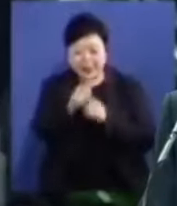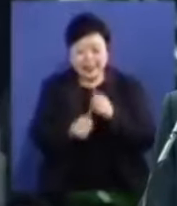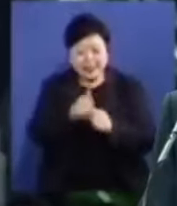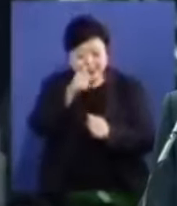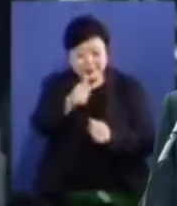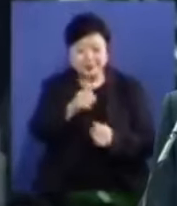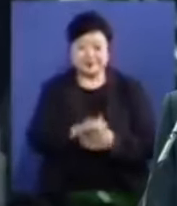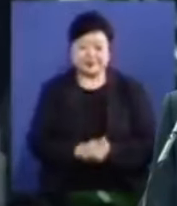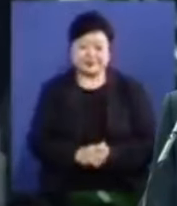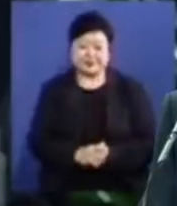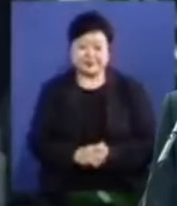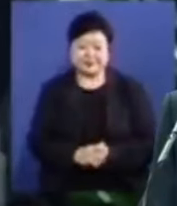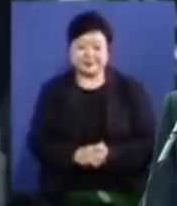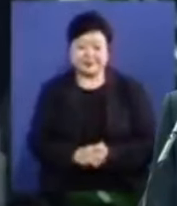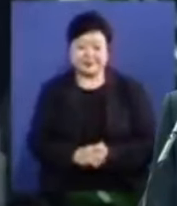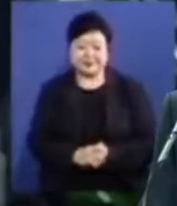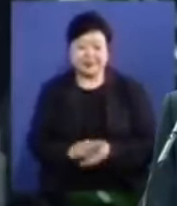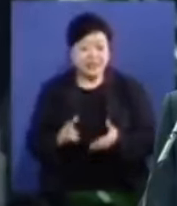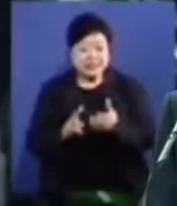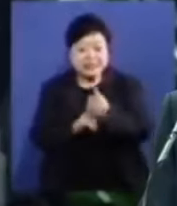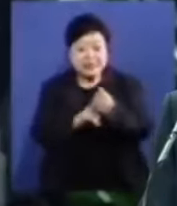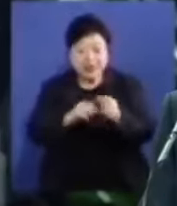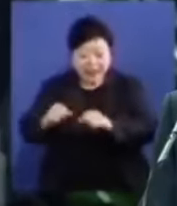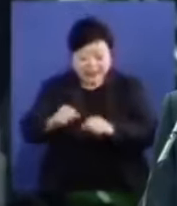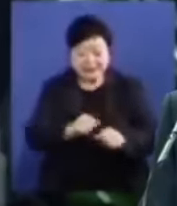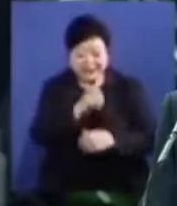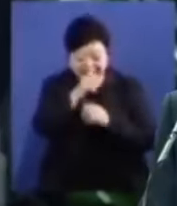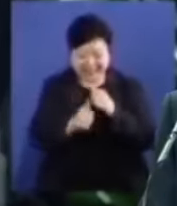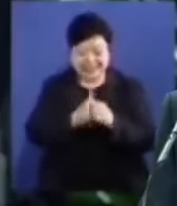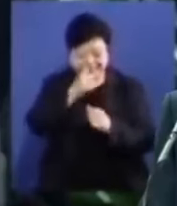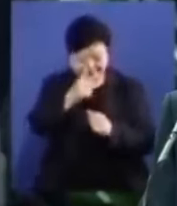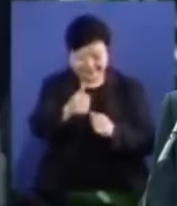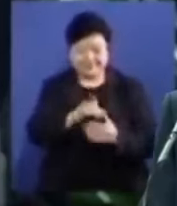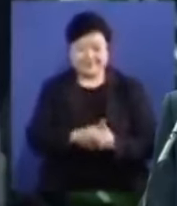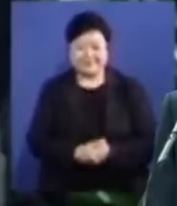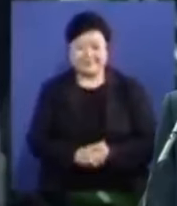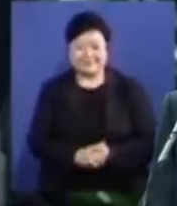하나님은 기적을 행하시는 하나님,